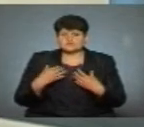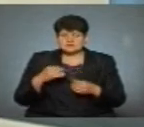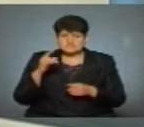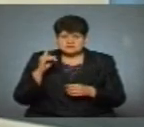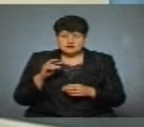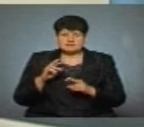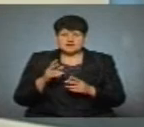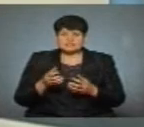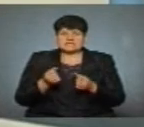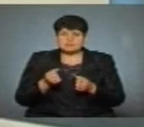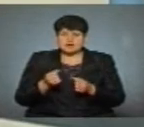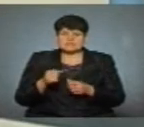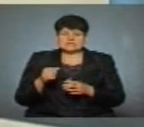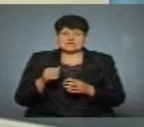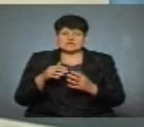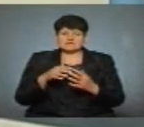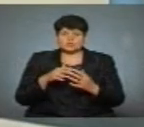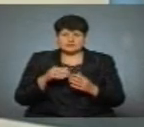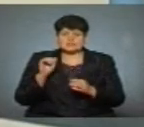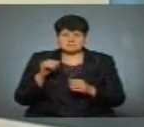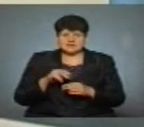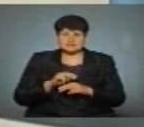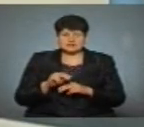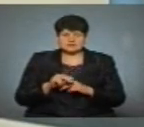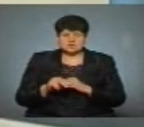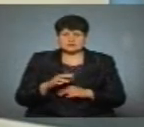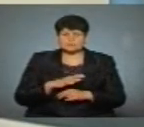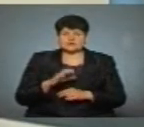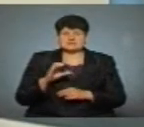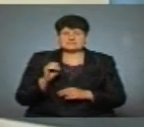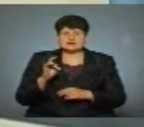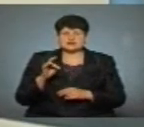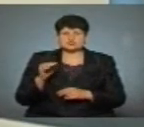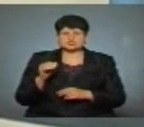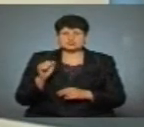як тримати автомат і міг того навчити. Я був сержантом.